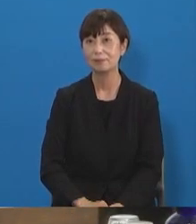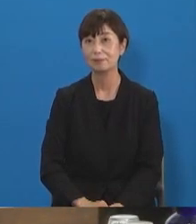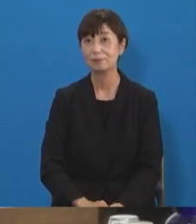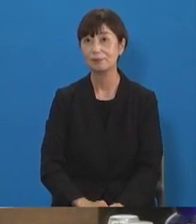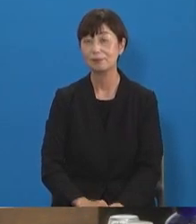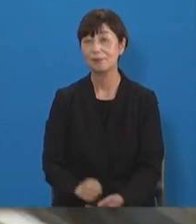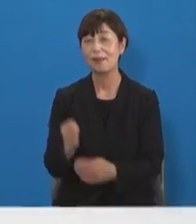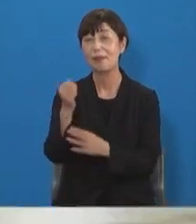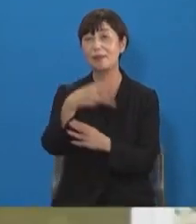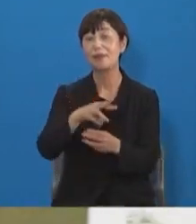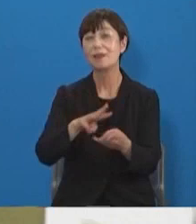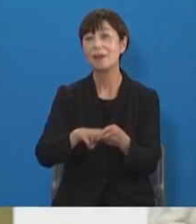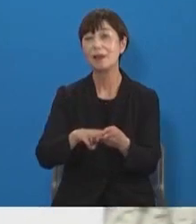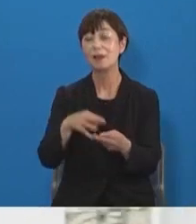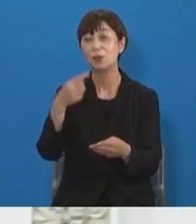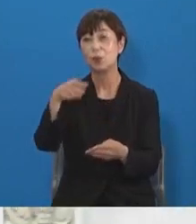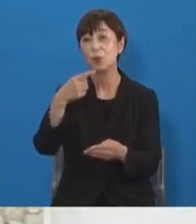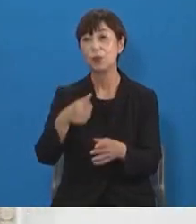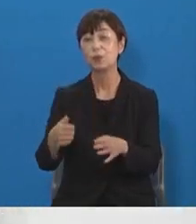稲田教育長。